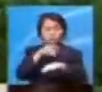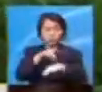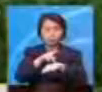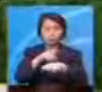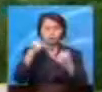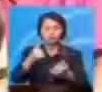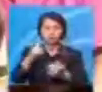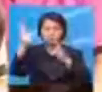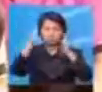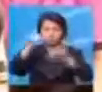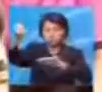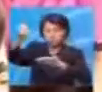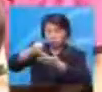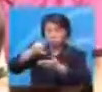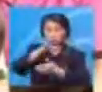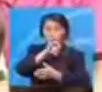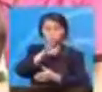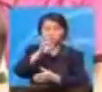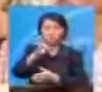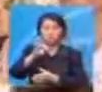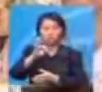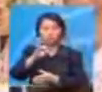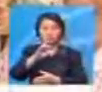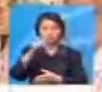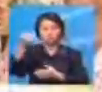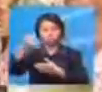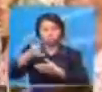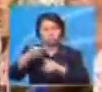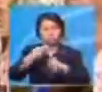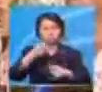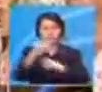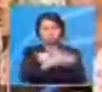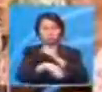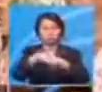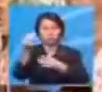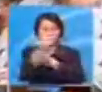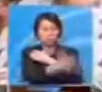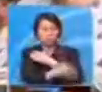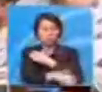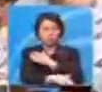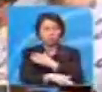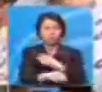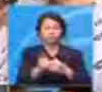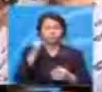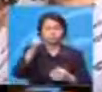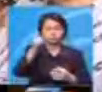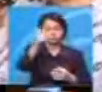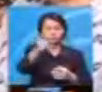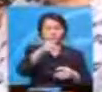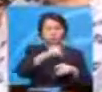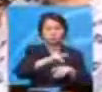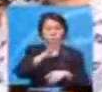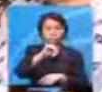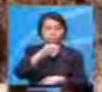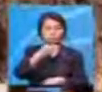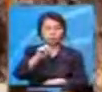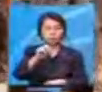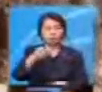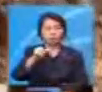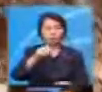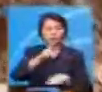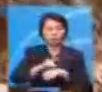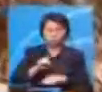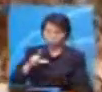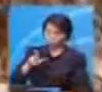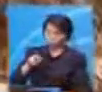mengimport 99% bijjiran dari luar negara dalam ucapan perasmian jelajah road to Maha di Lundu Datuk Seri